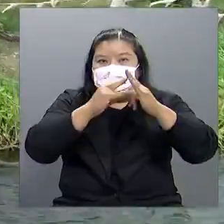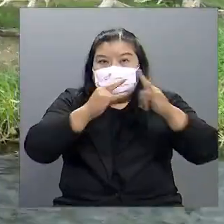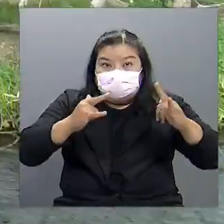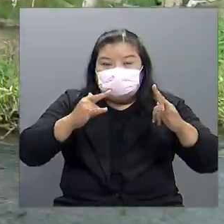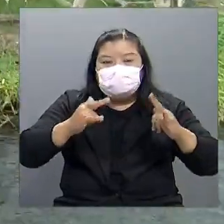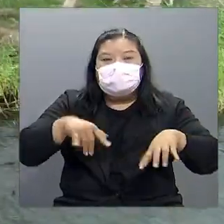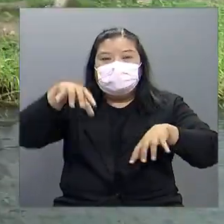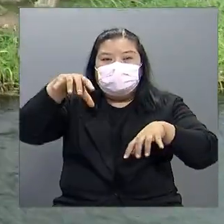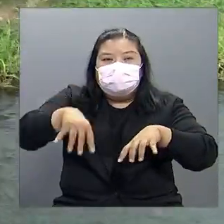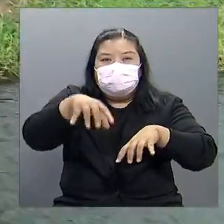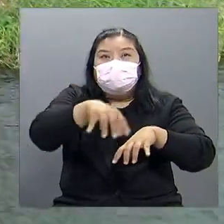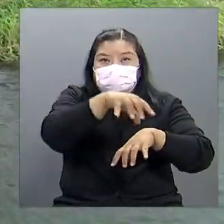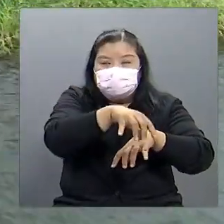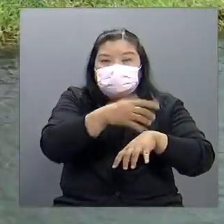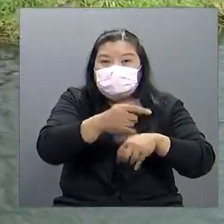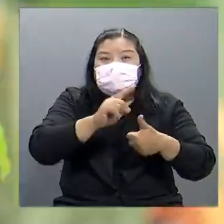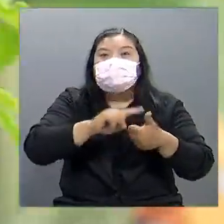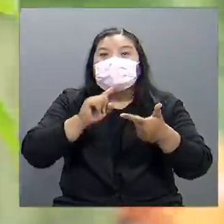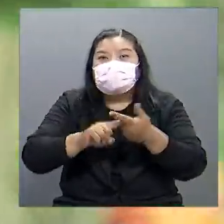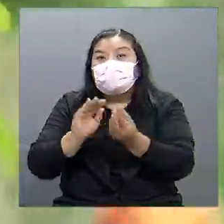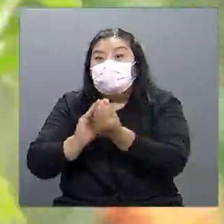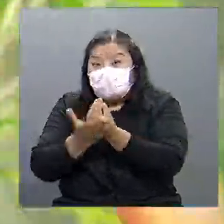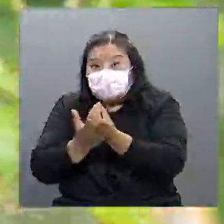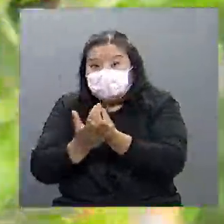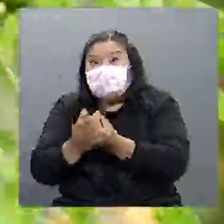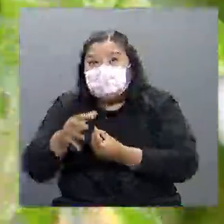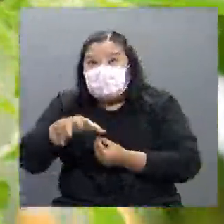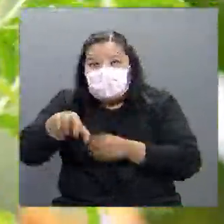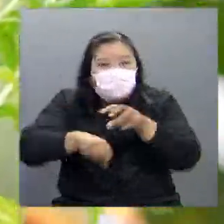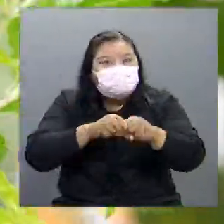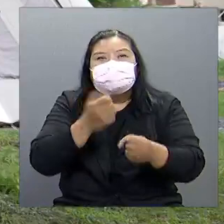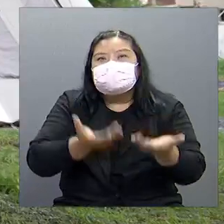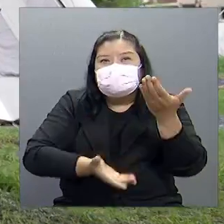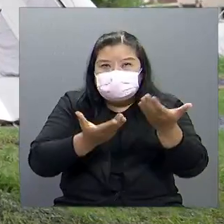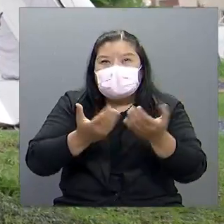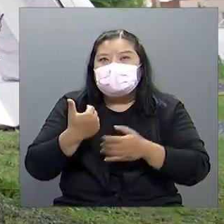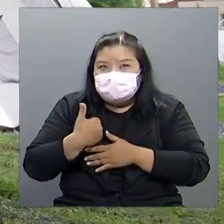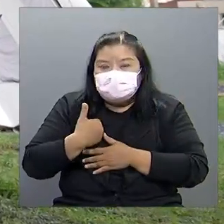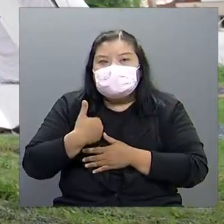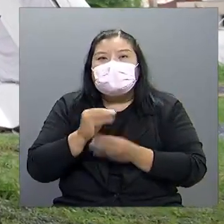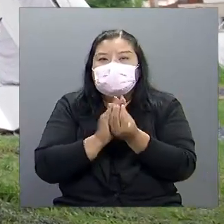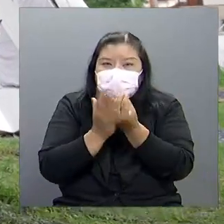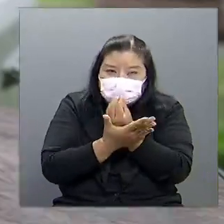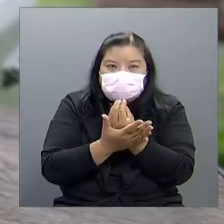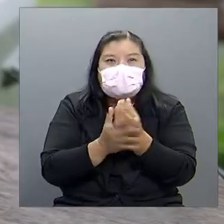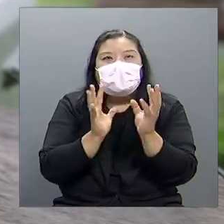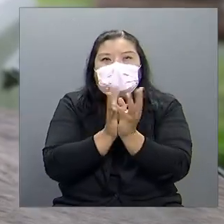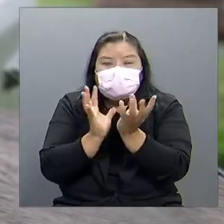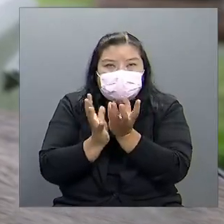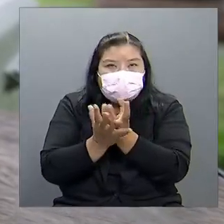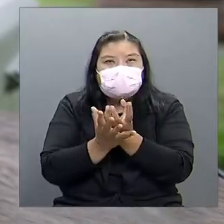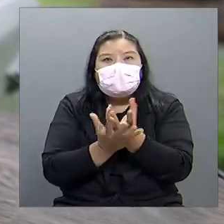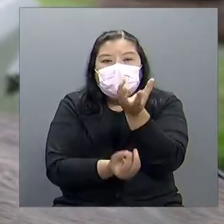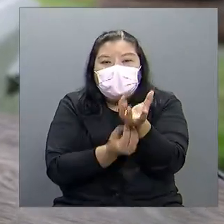ๆไปใช้ในการแชมป์ปิ้งเขาเขาจะเด็ดผักเป็นญี่ปุ่นผักสลัดอะไรเงี้ยไปทำชาบวงเค้า